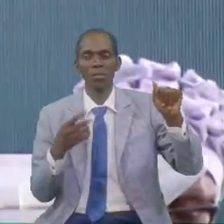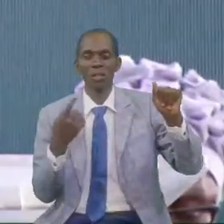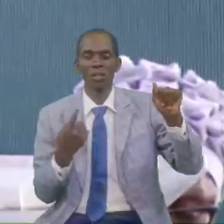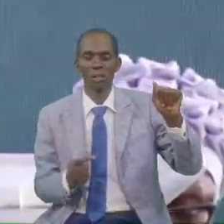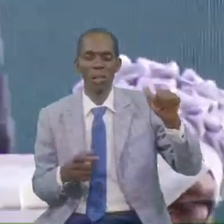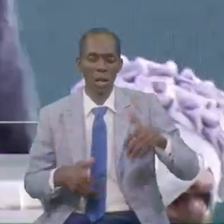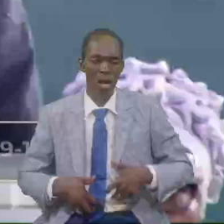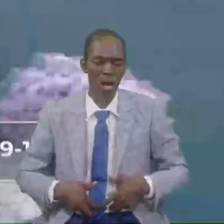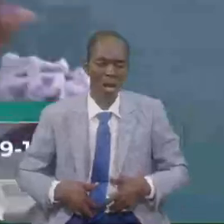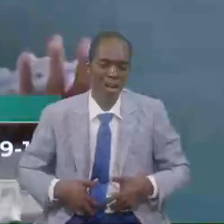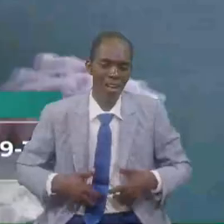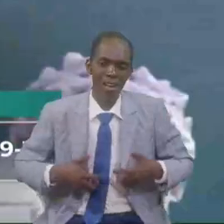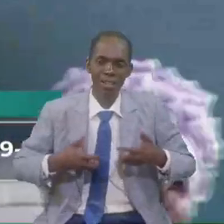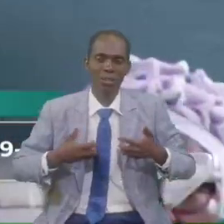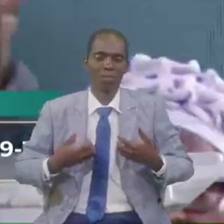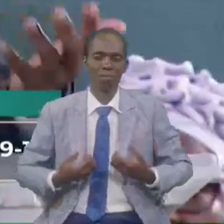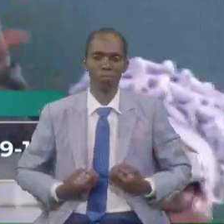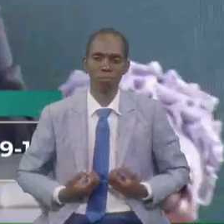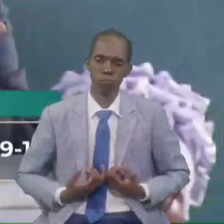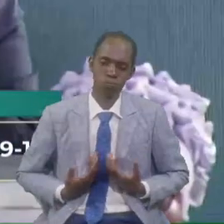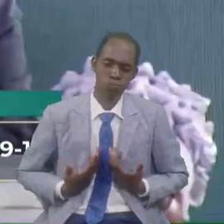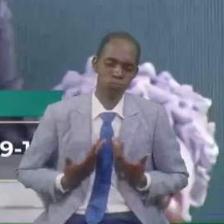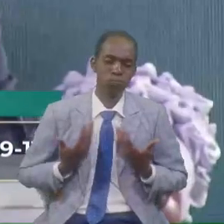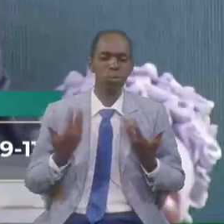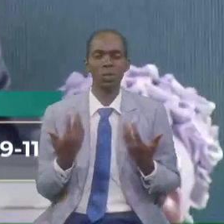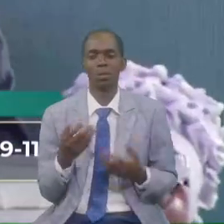C'est les passions colériques.